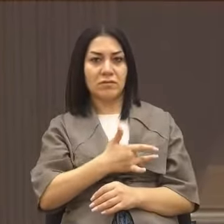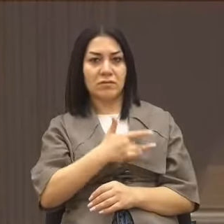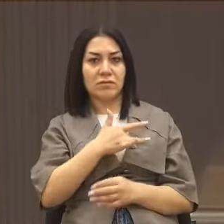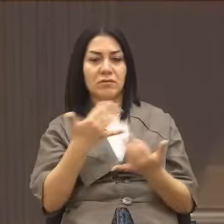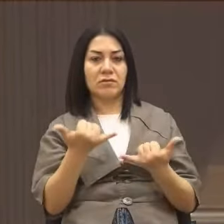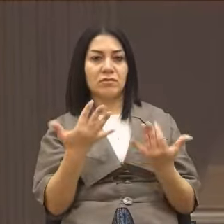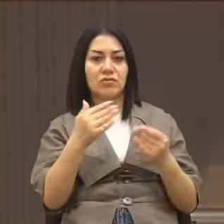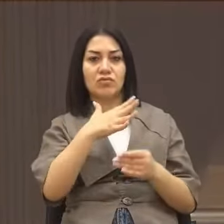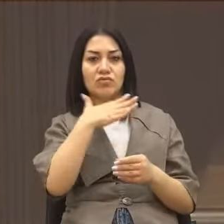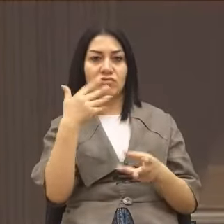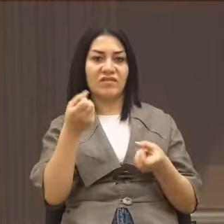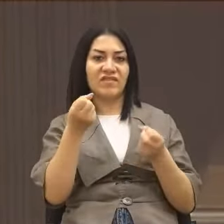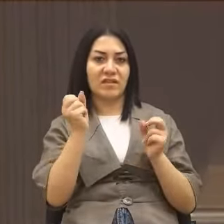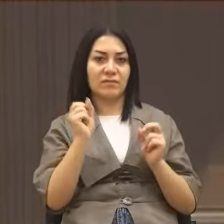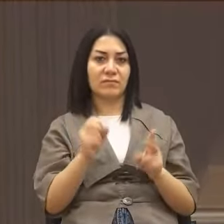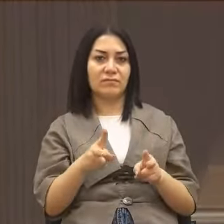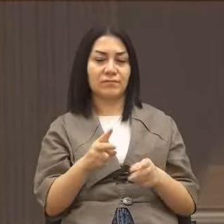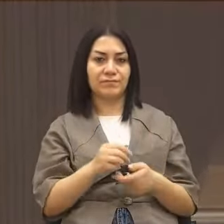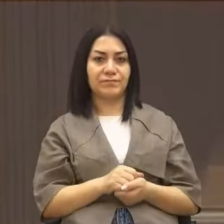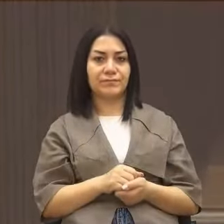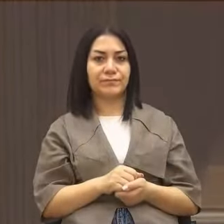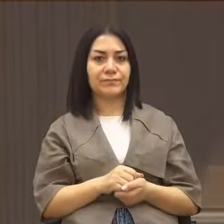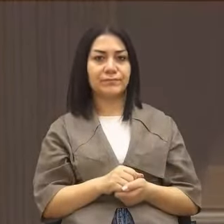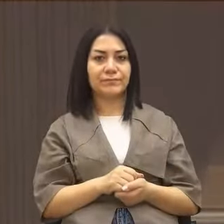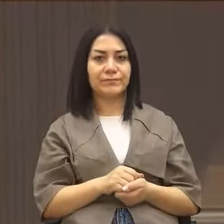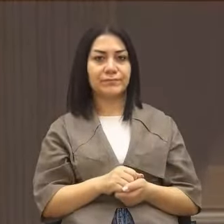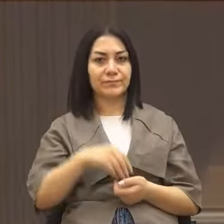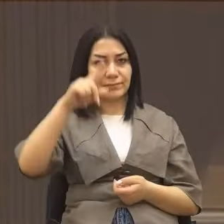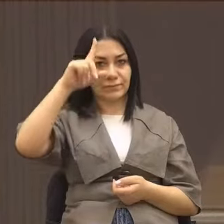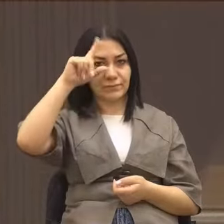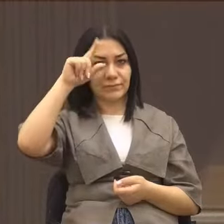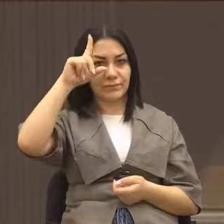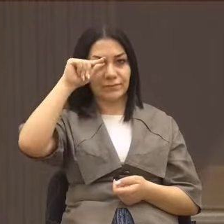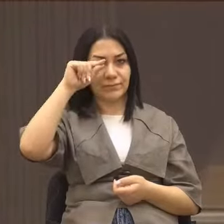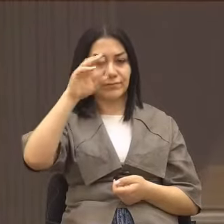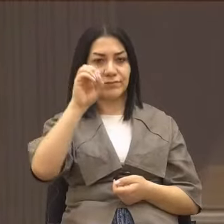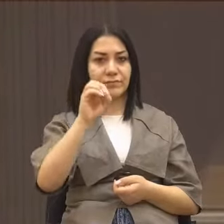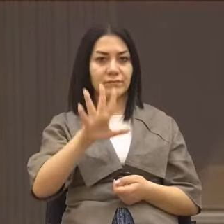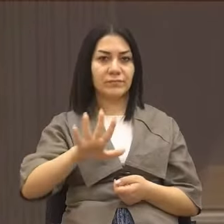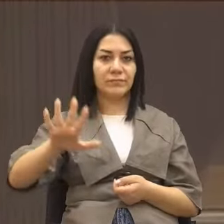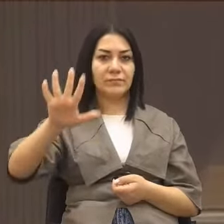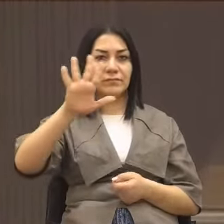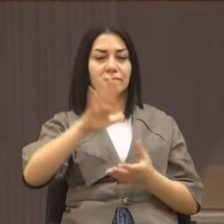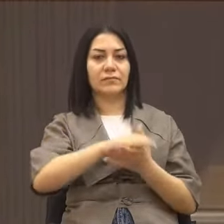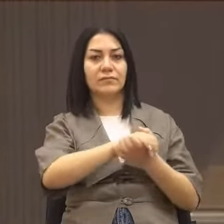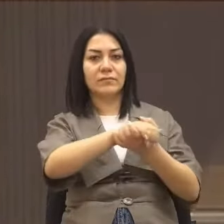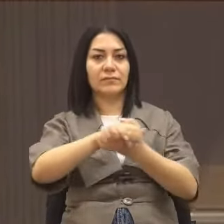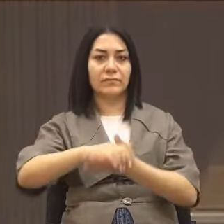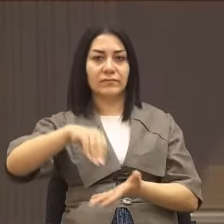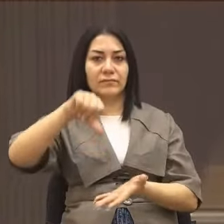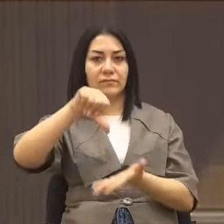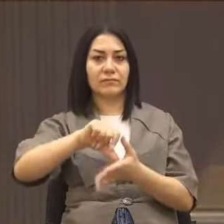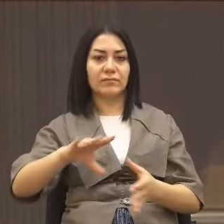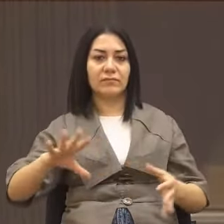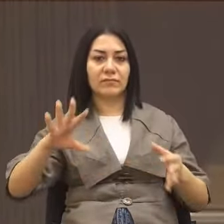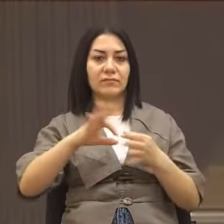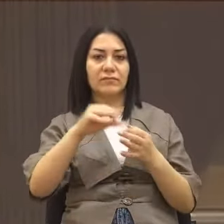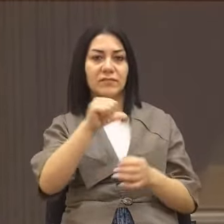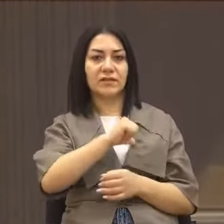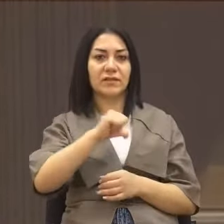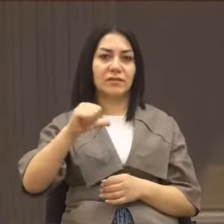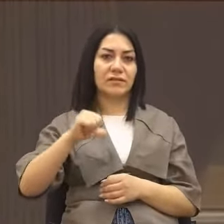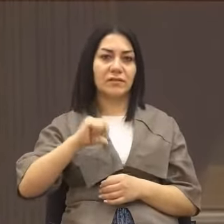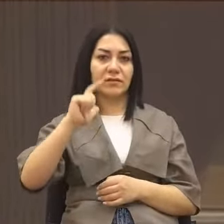խիստ ռիսկային է։ Ի վերջո, Հայաստանը Եվրոպական միության անդամակցելով